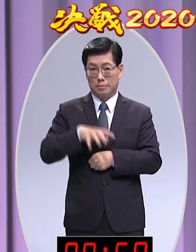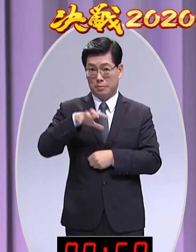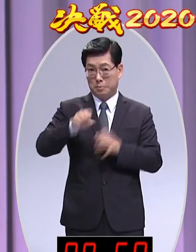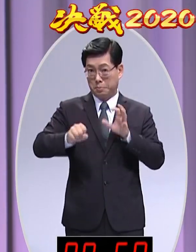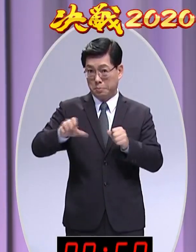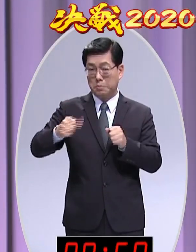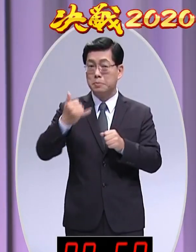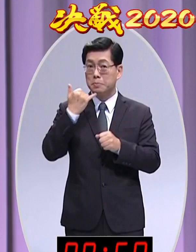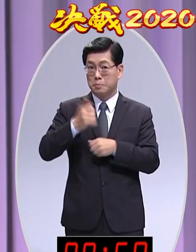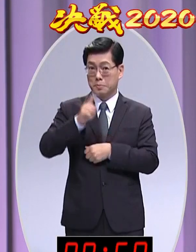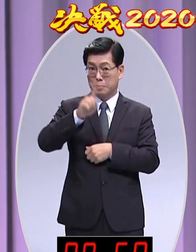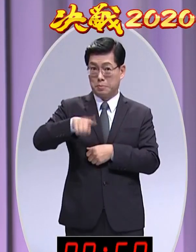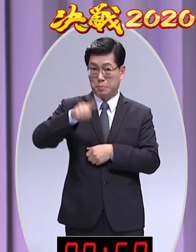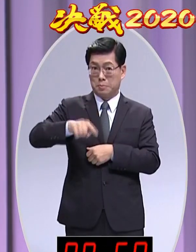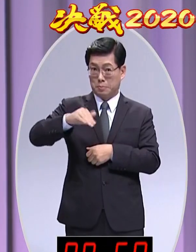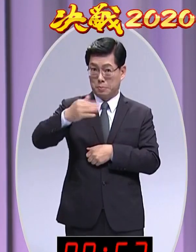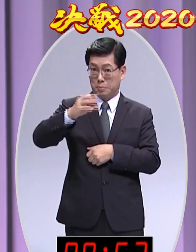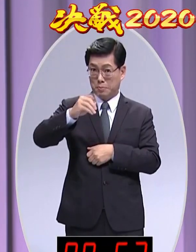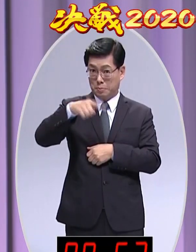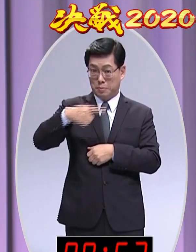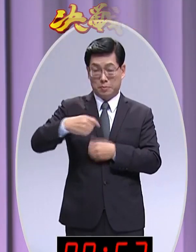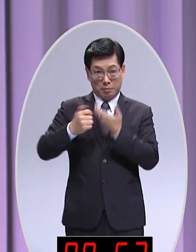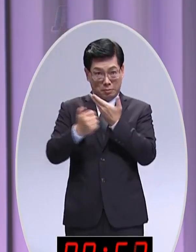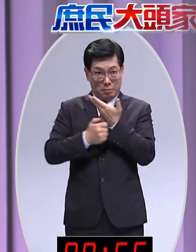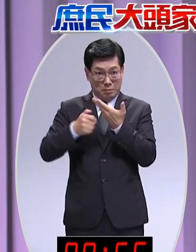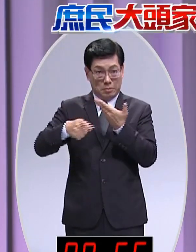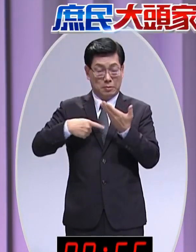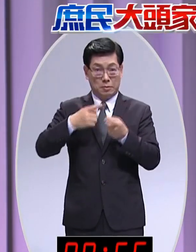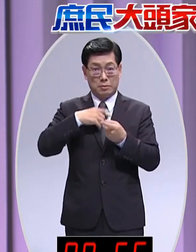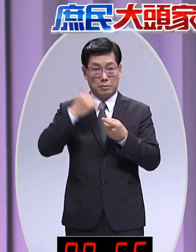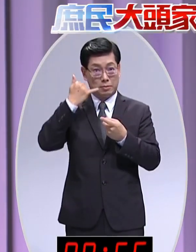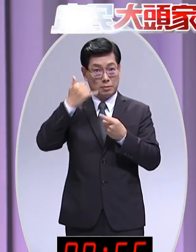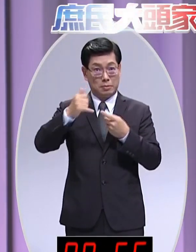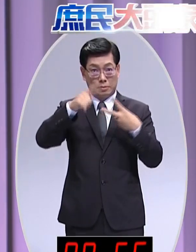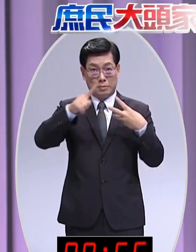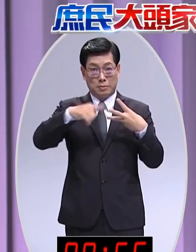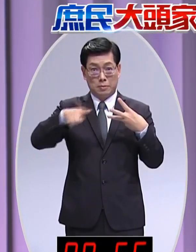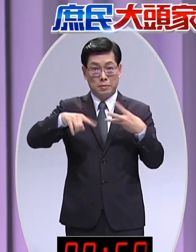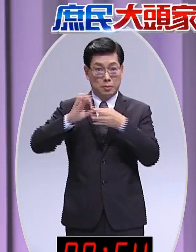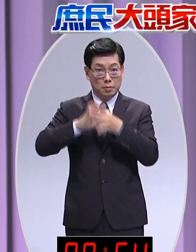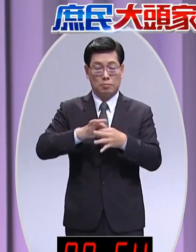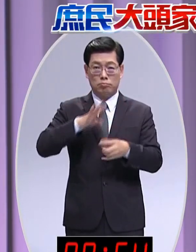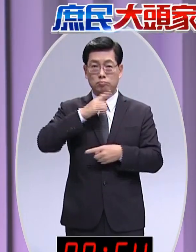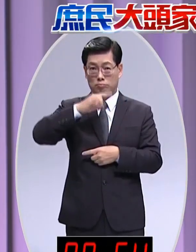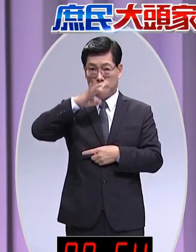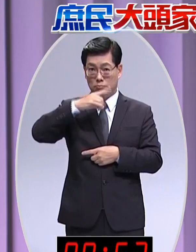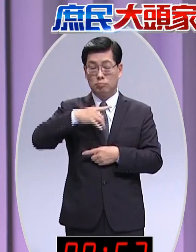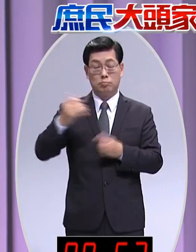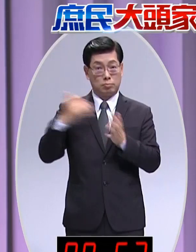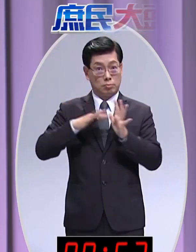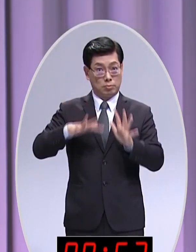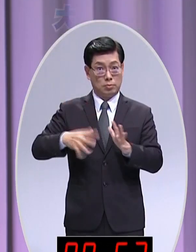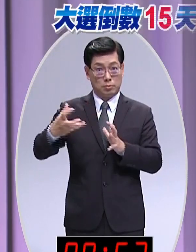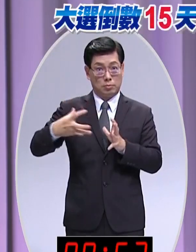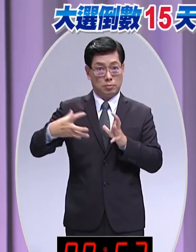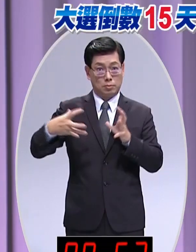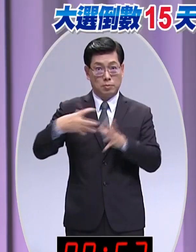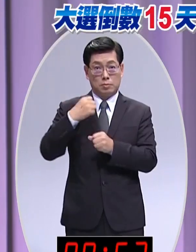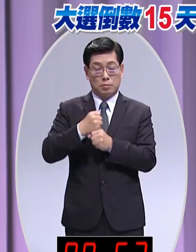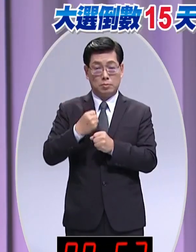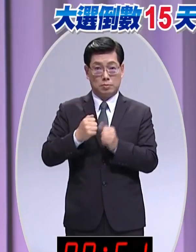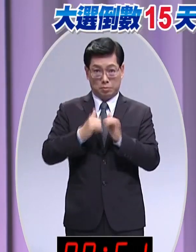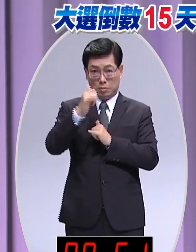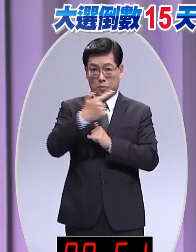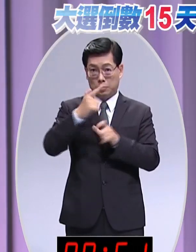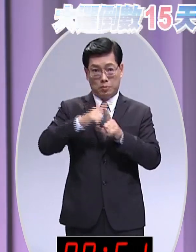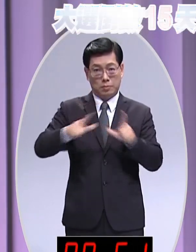了可供1900万人次吸毒的海洛因砖，这是台越合作史上最重